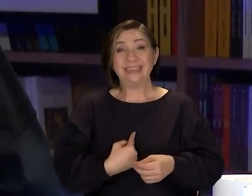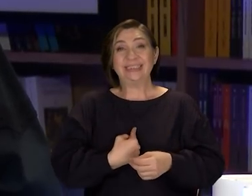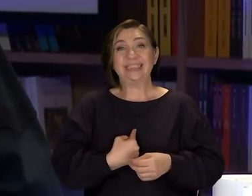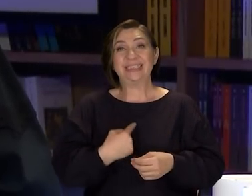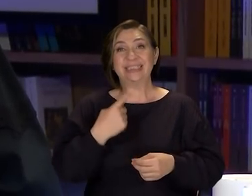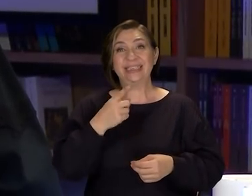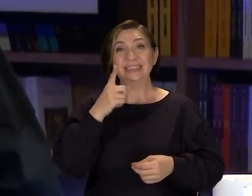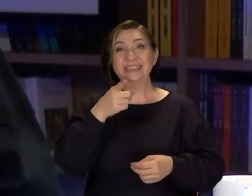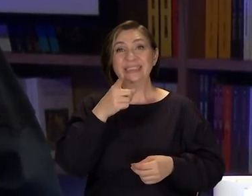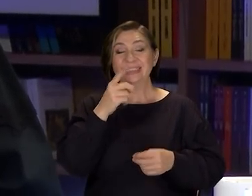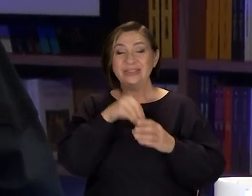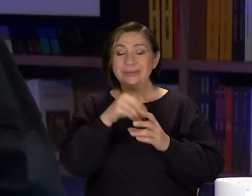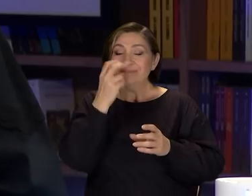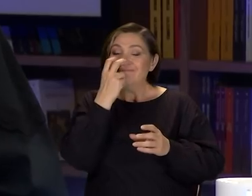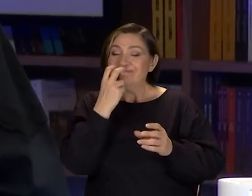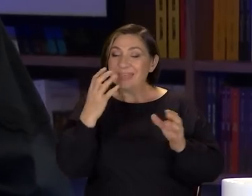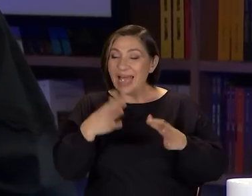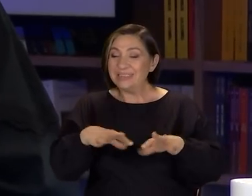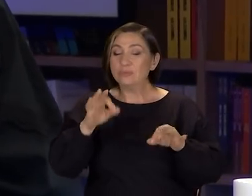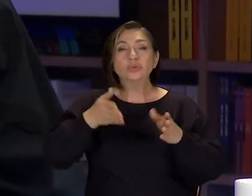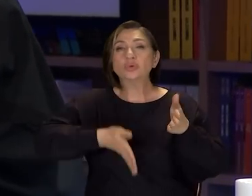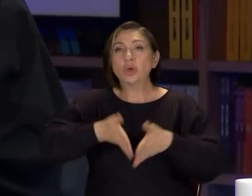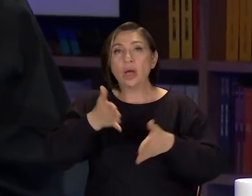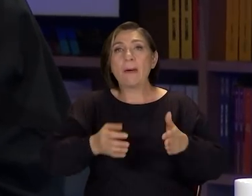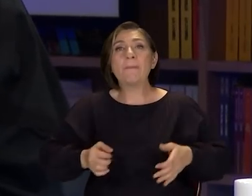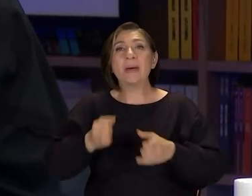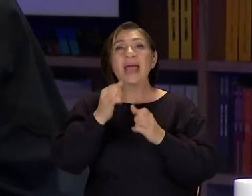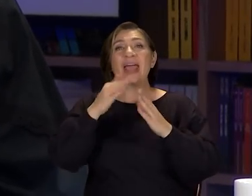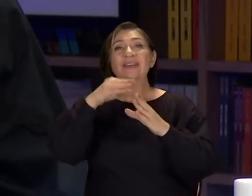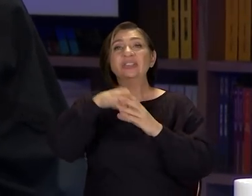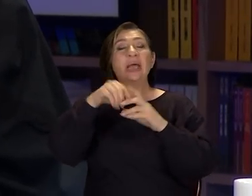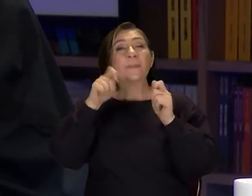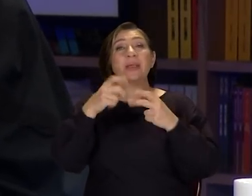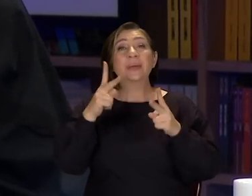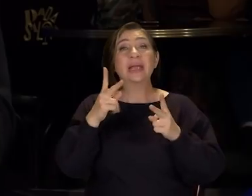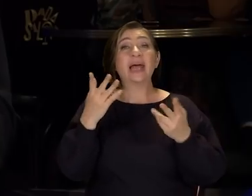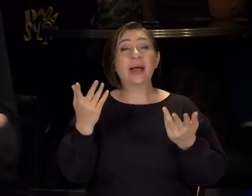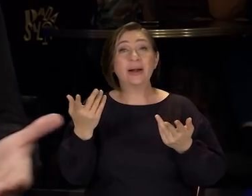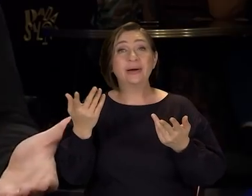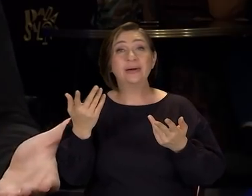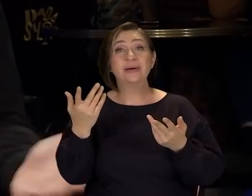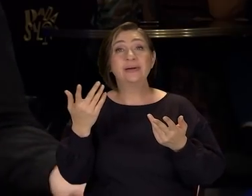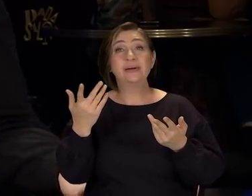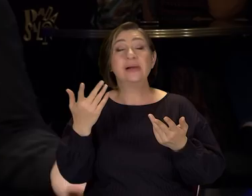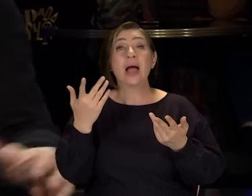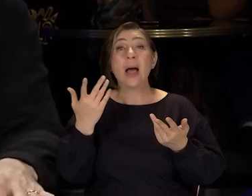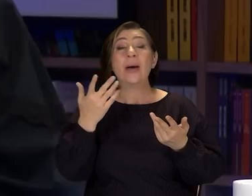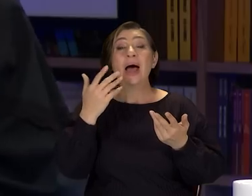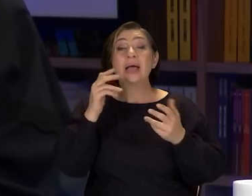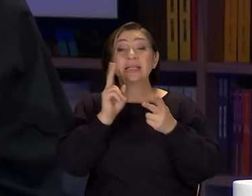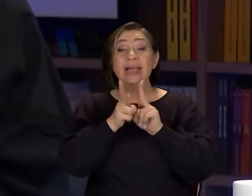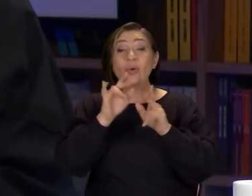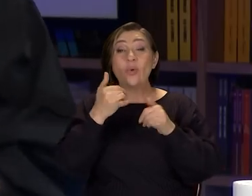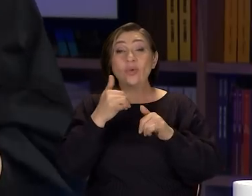yani senin için özen verilmiş. Yani bunu sokakta, parkta da yapılabilir, evin içinde de yapılabilir. İşkembecide de yapılabilir. Evet yani. Ama yani